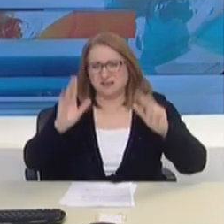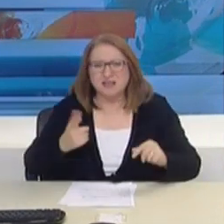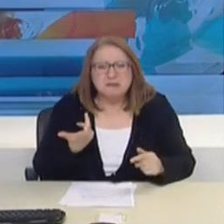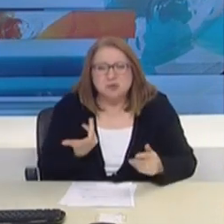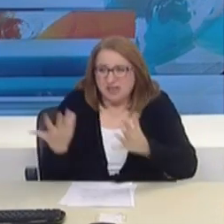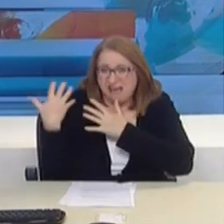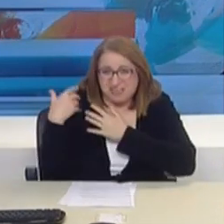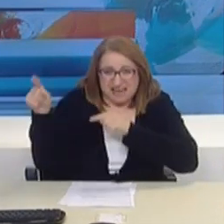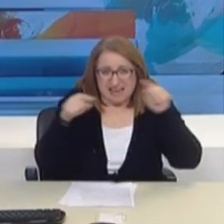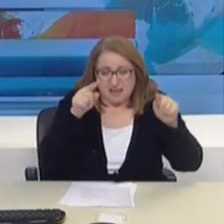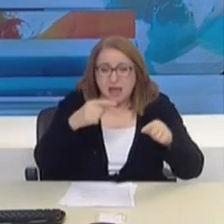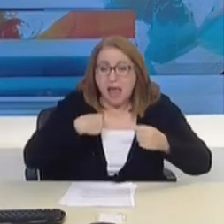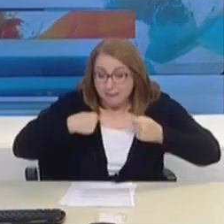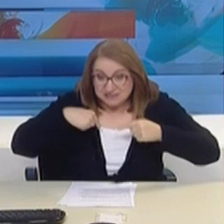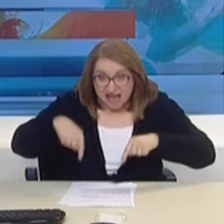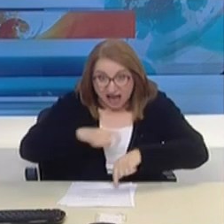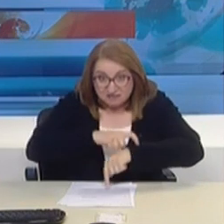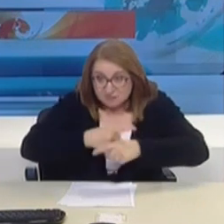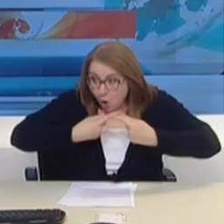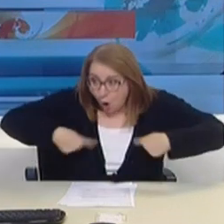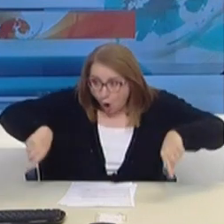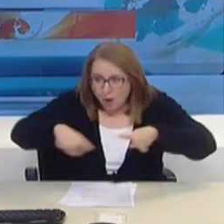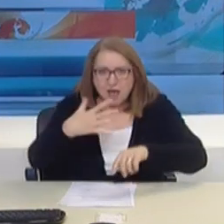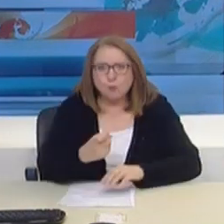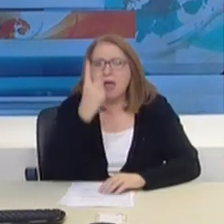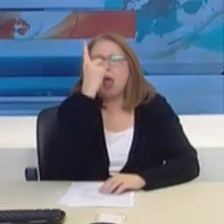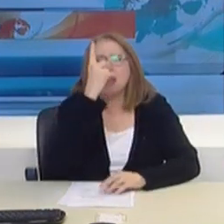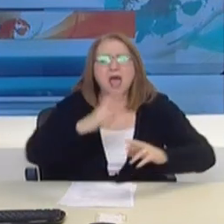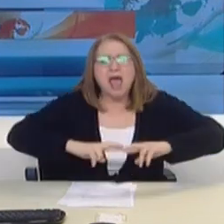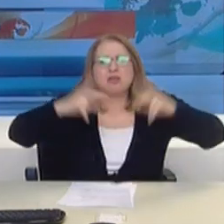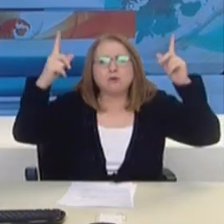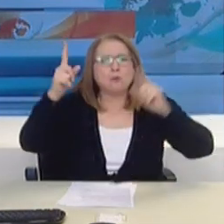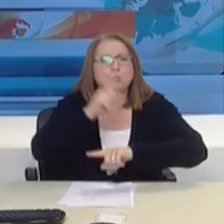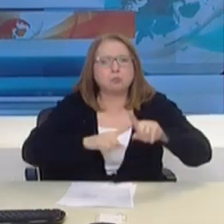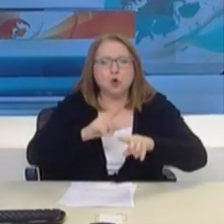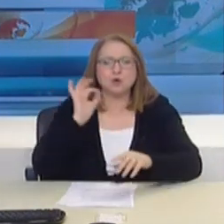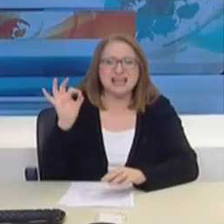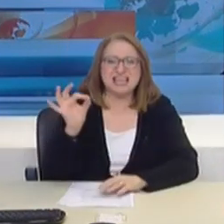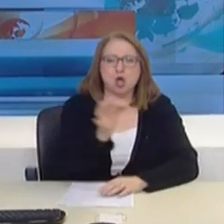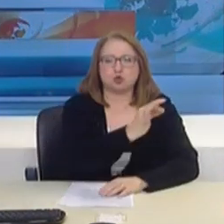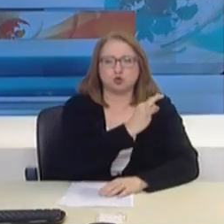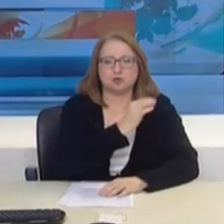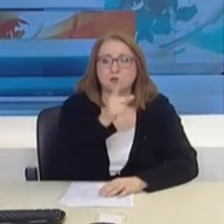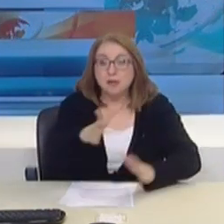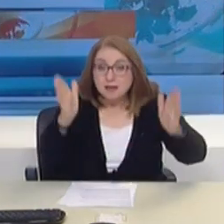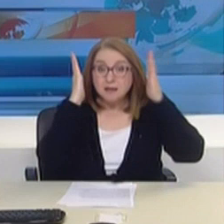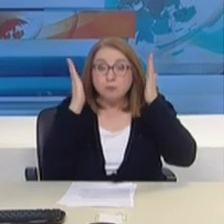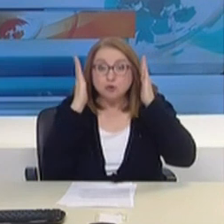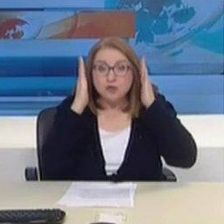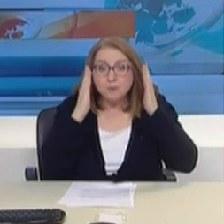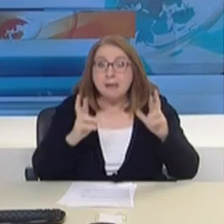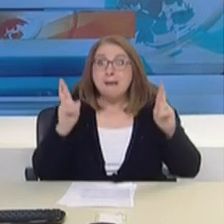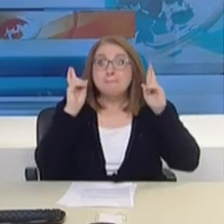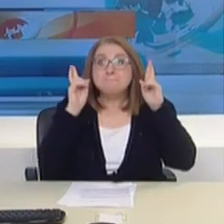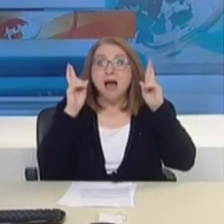εχθρό όλοι μας. Είναι ο ιός. Θέλω να έχουμε την προσοχή απέναντι σε αυτόν. Αν μπορούσαμε με ένα μαγικό ραβδί να παγώσουμε σε